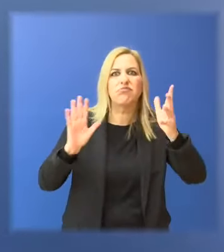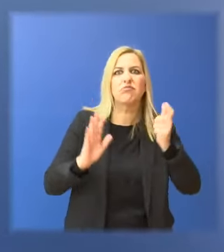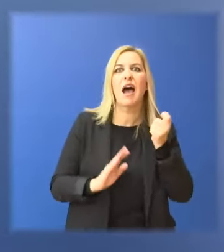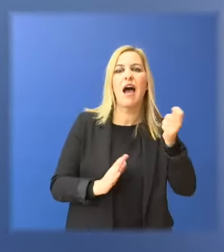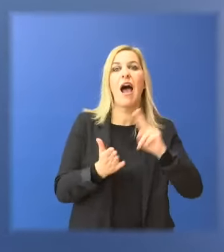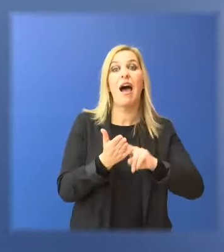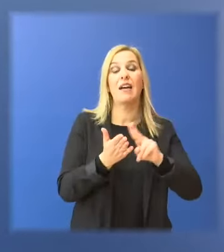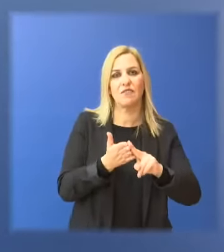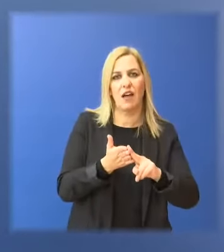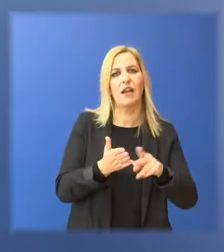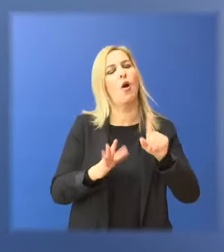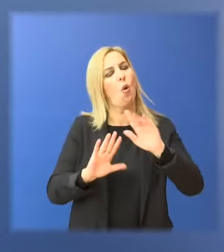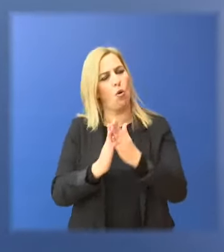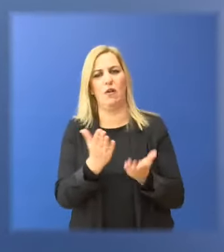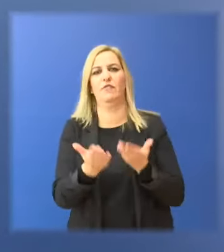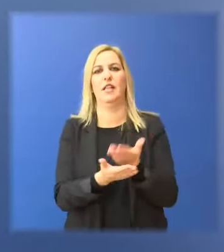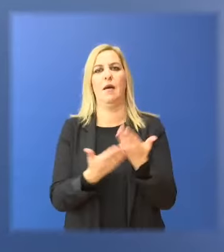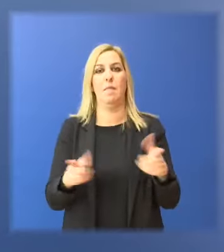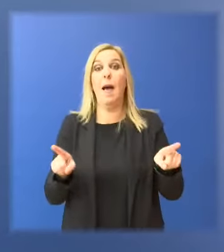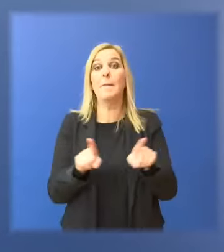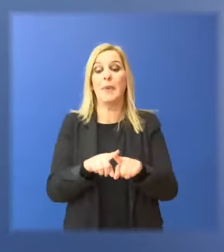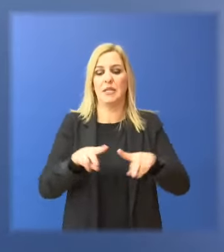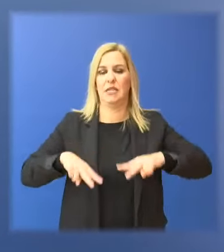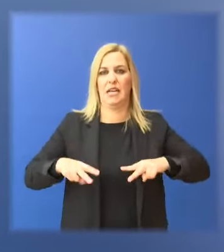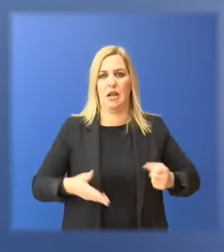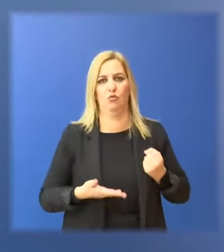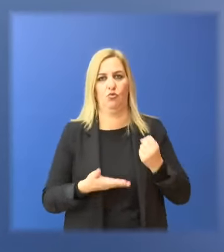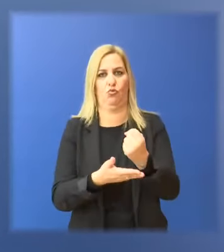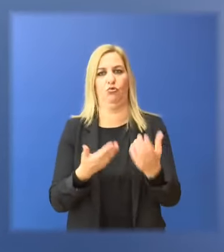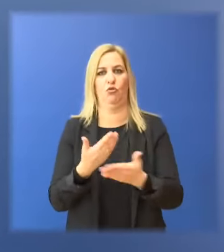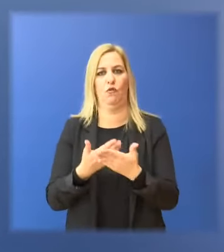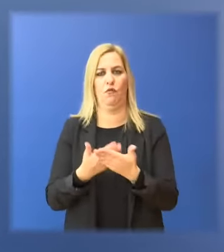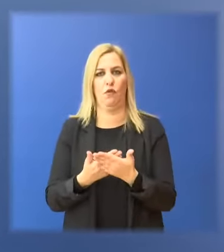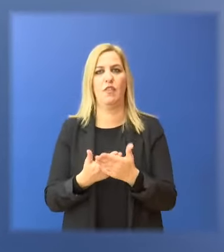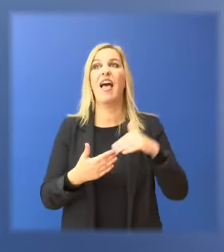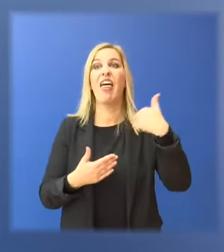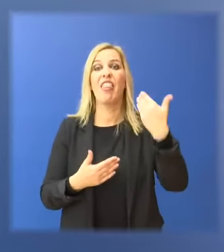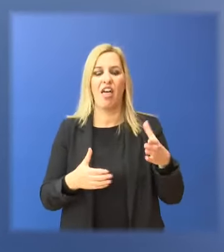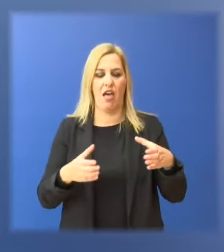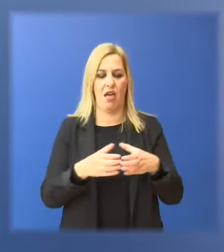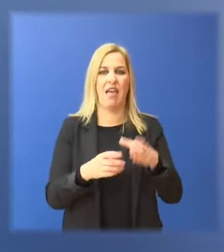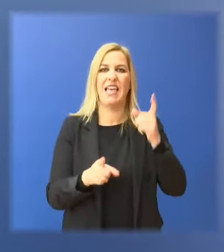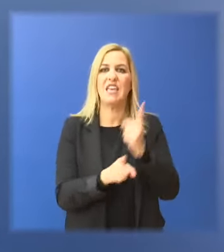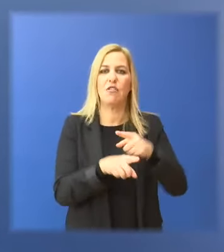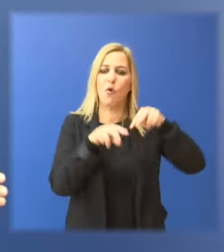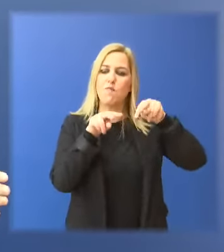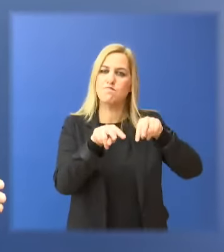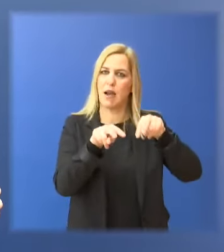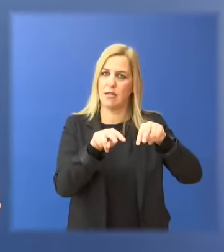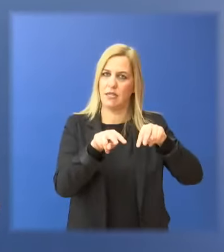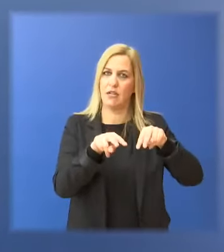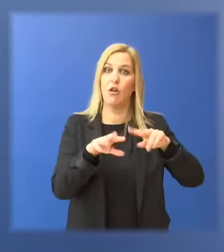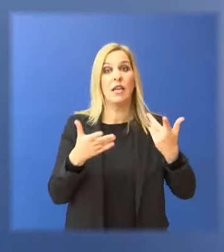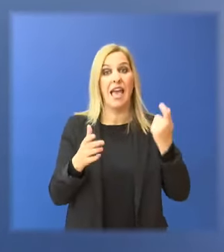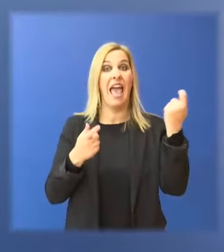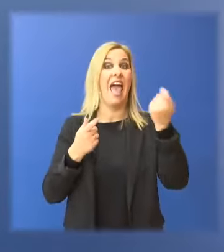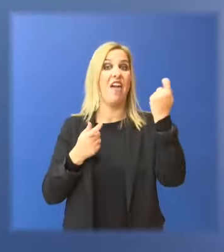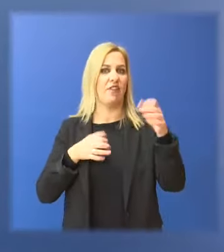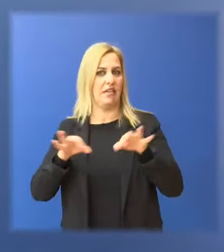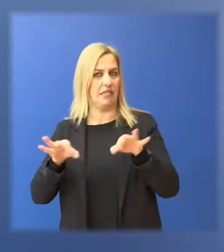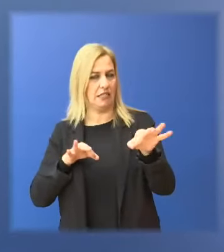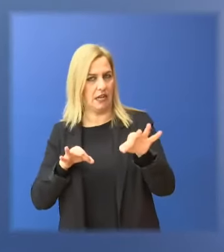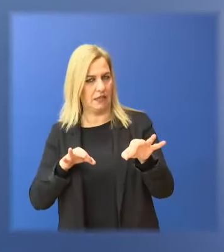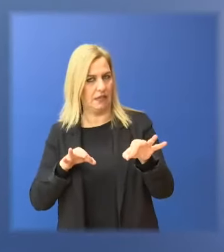θα λειτουργήσουν συμπληρωματικά με την κρατική αρρωγή μέσα από τη δημιουργία παρατηρητηρίου και την αντίστοιχη εθνική στρατηγική, αλλά